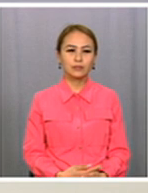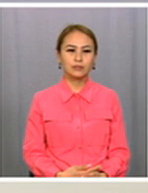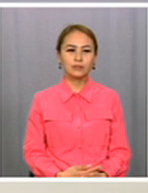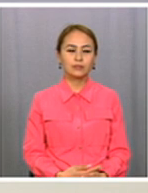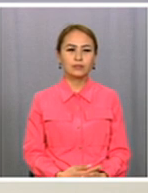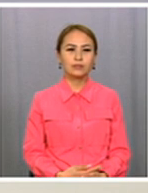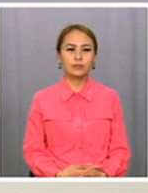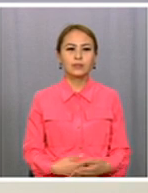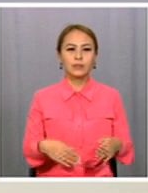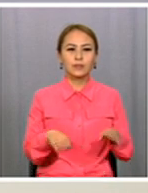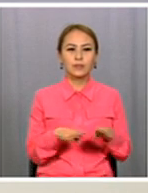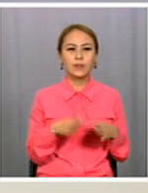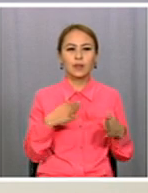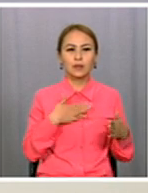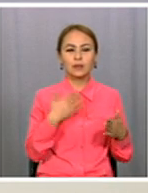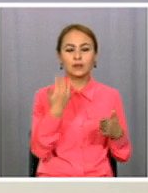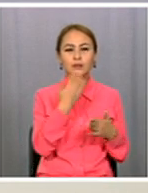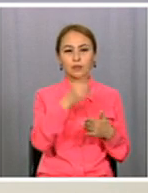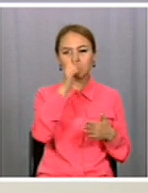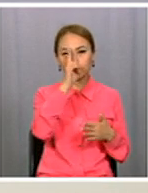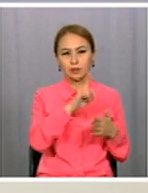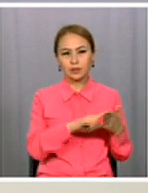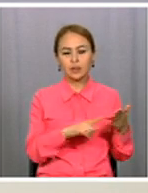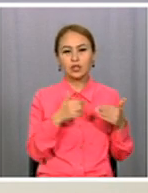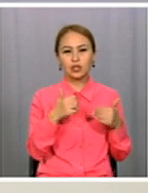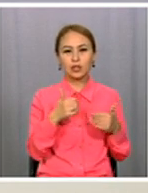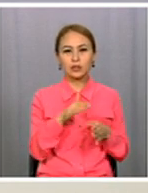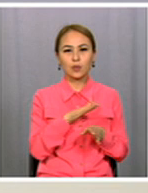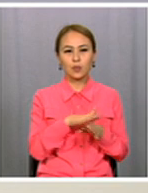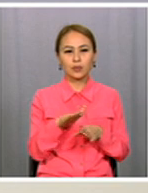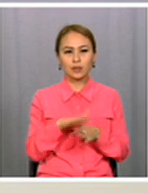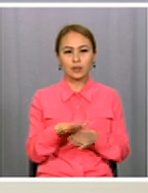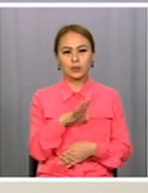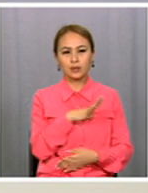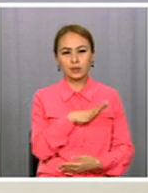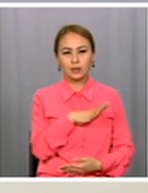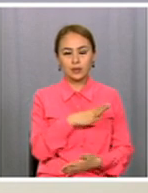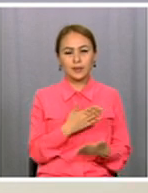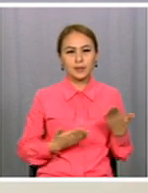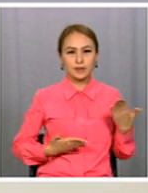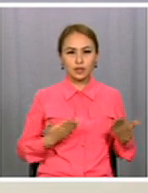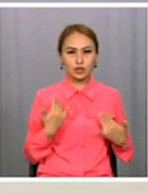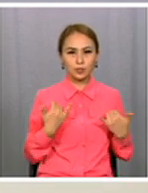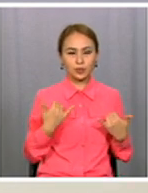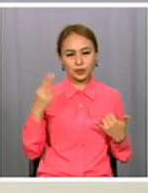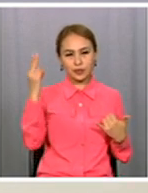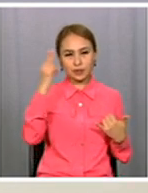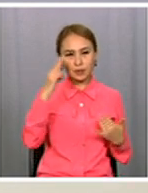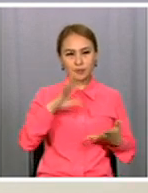сенімдімін. Бүгін сіздермен бір жама жақсы жұмыстар жасадық. Ендеше бүгінгі сабағымыз